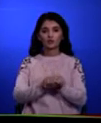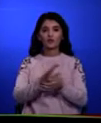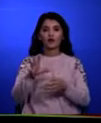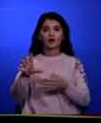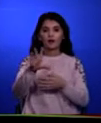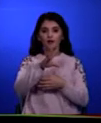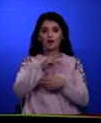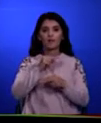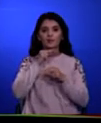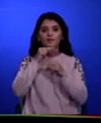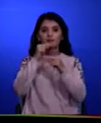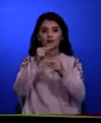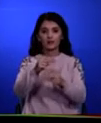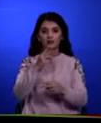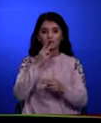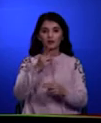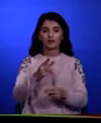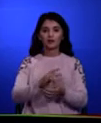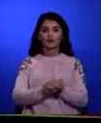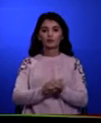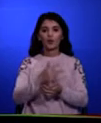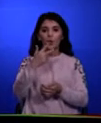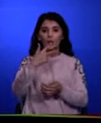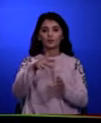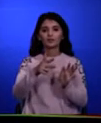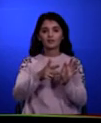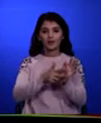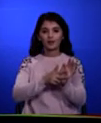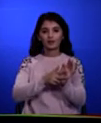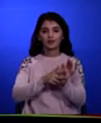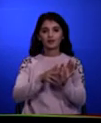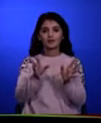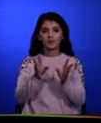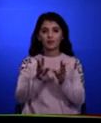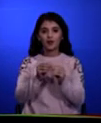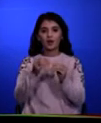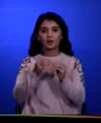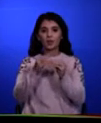Hammamiz diqqat bilan qaraymiz. 38